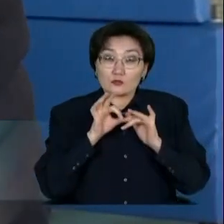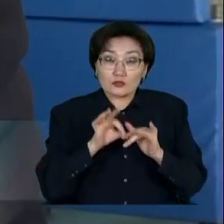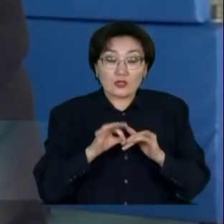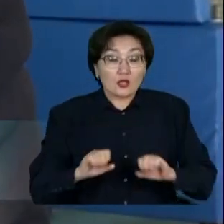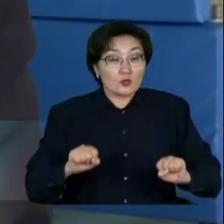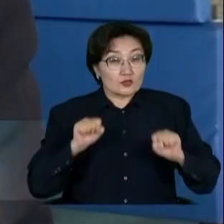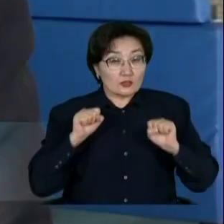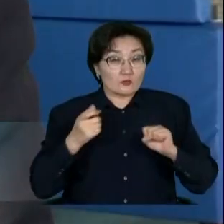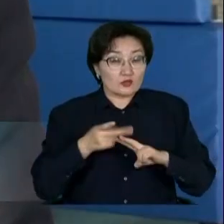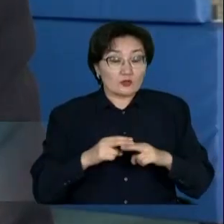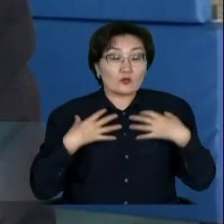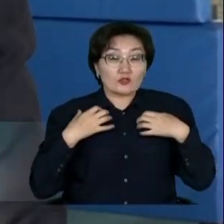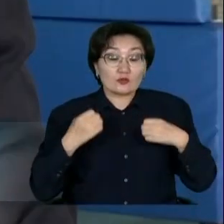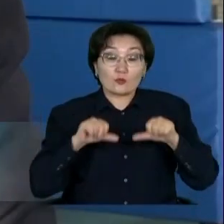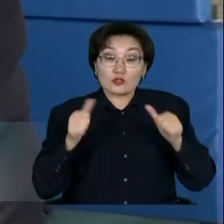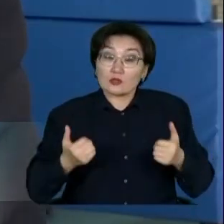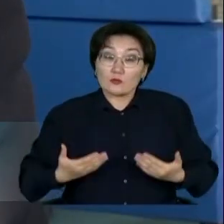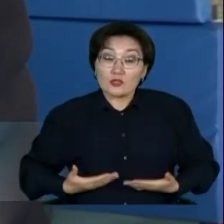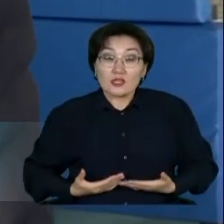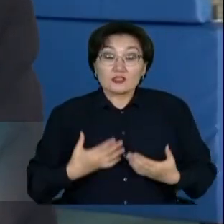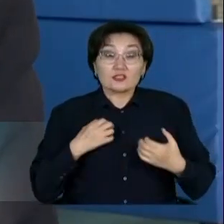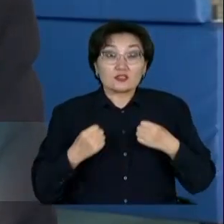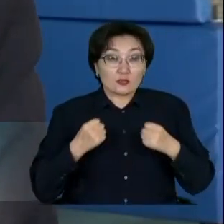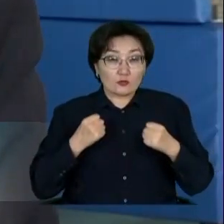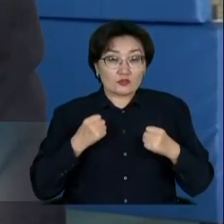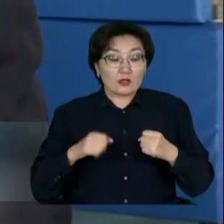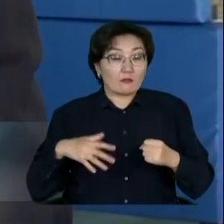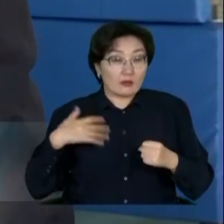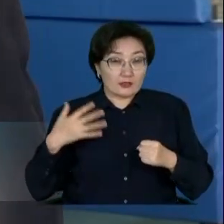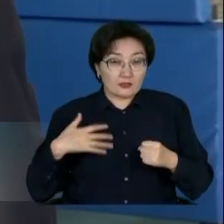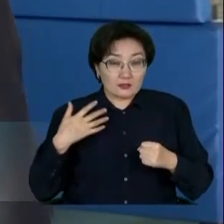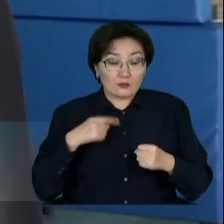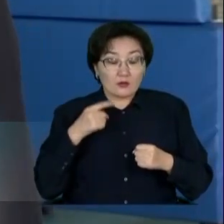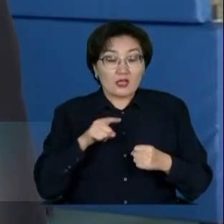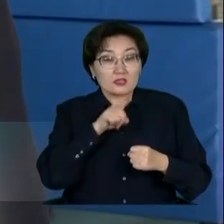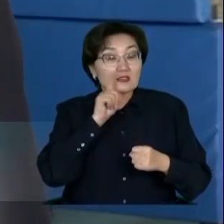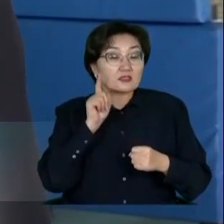деген өзі салауатты өмір дейді ғой. Денсаулыққа пайдалы деп жастарға насихат қыламыз.